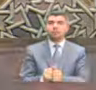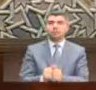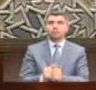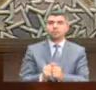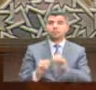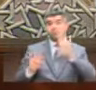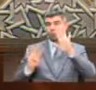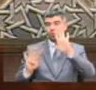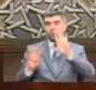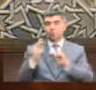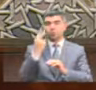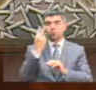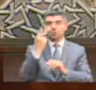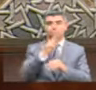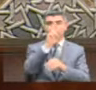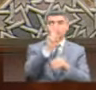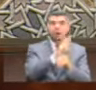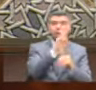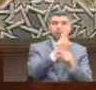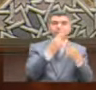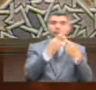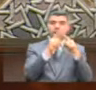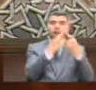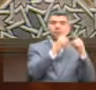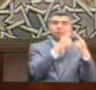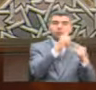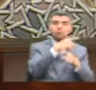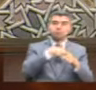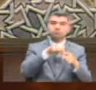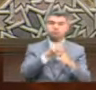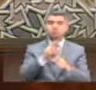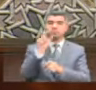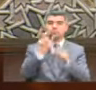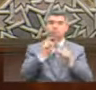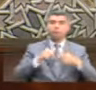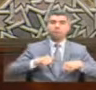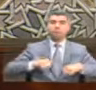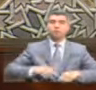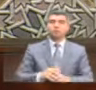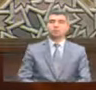29 سؤالاً شفهياً موزعة على قطاعات مختلفة.